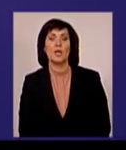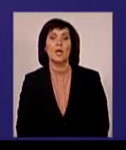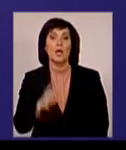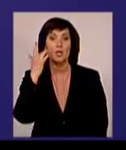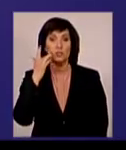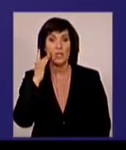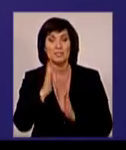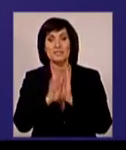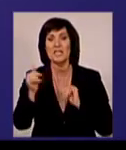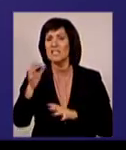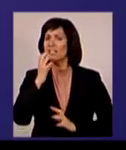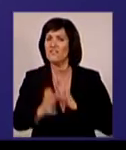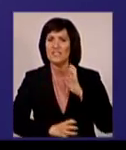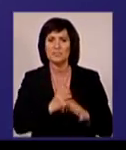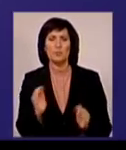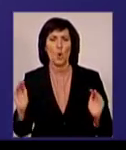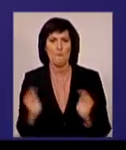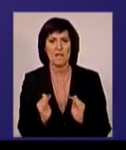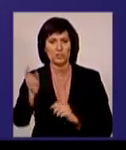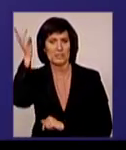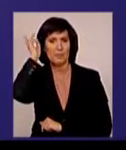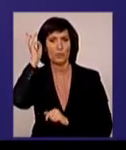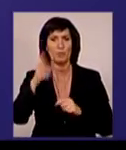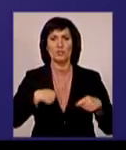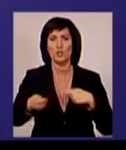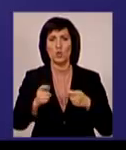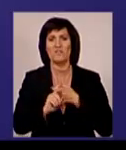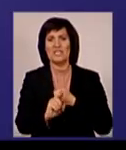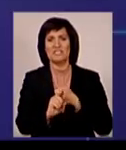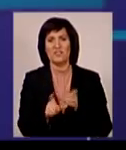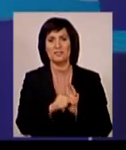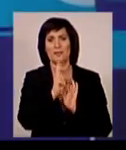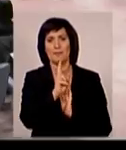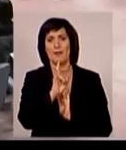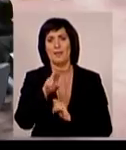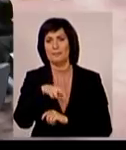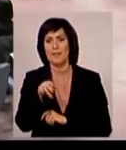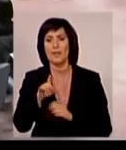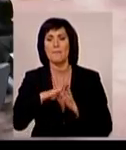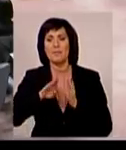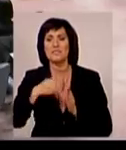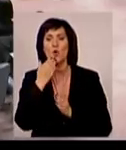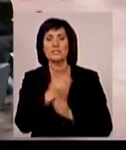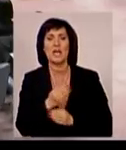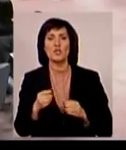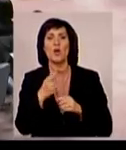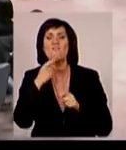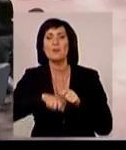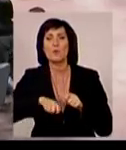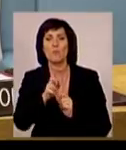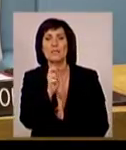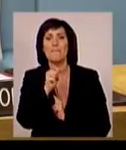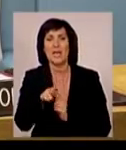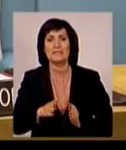Сполучені Штати закликали весь світ обмежити дипломатичні і торговельні зв'язки з КНДР після останнього випробування балістичної ракети. Про